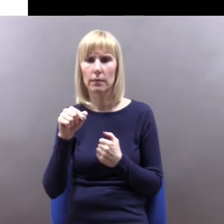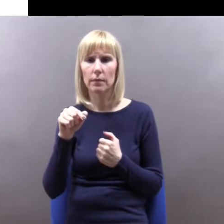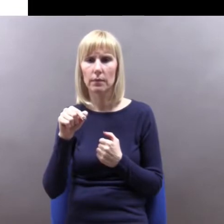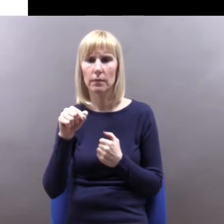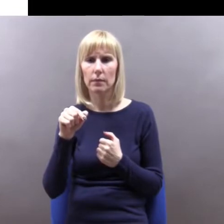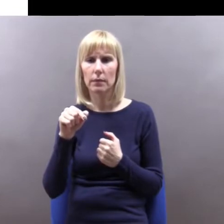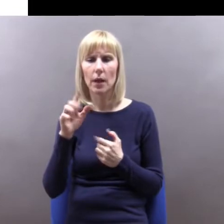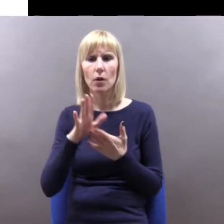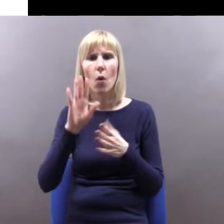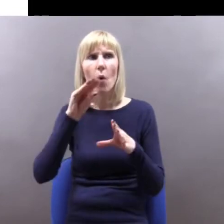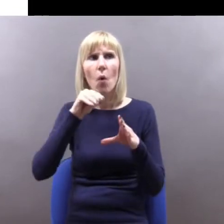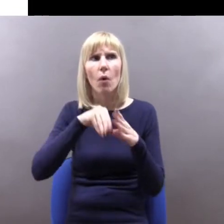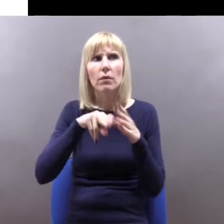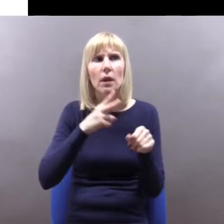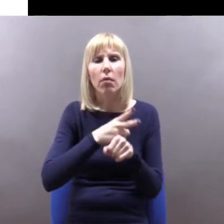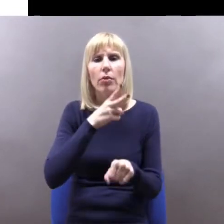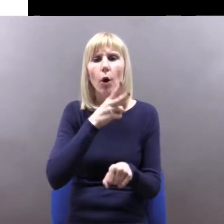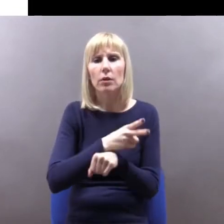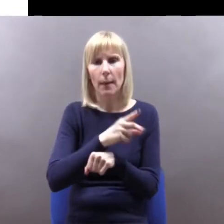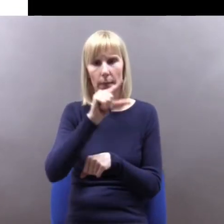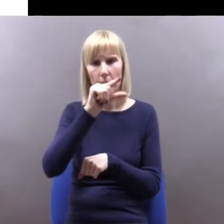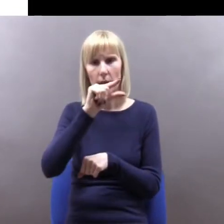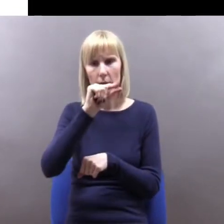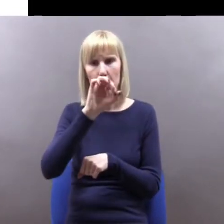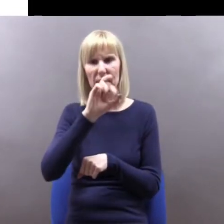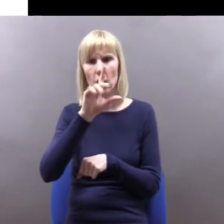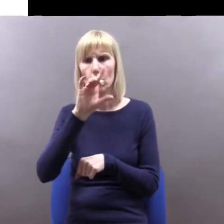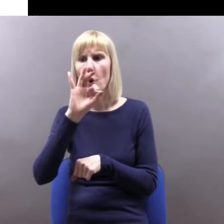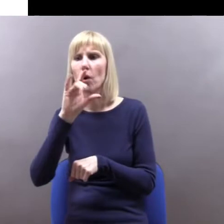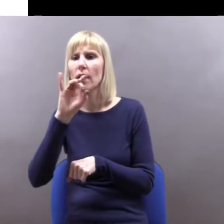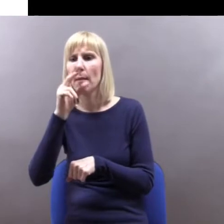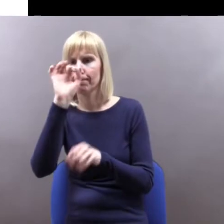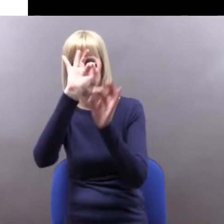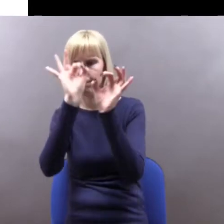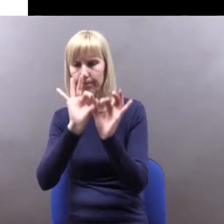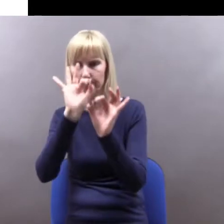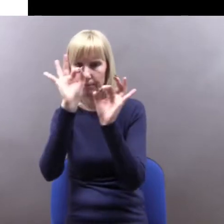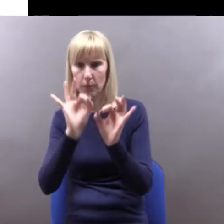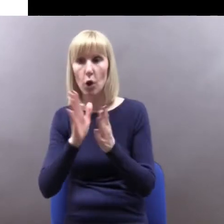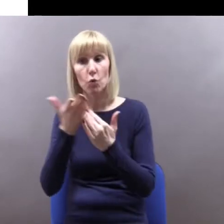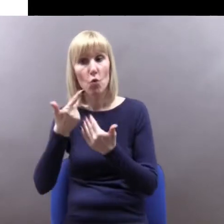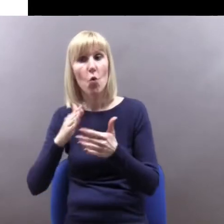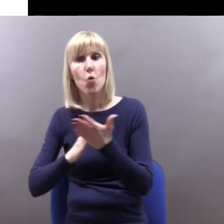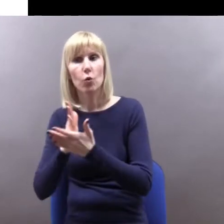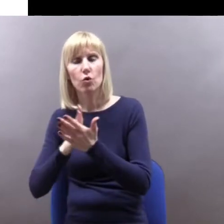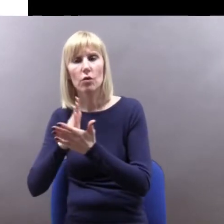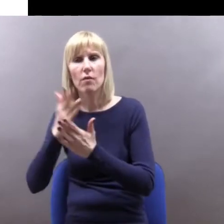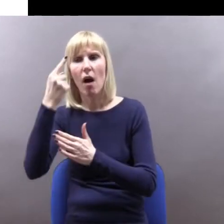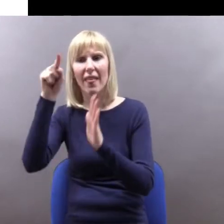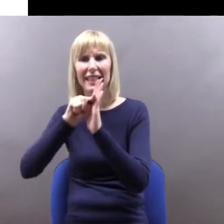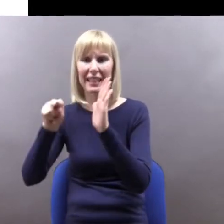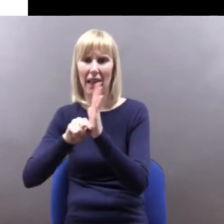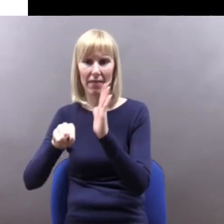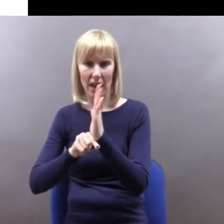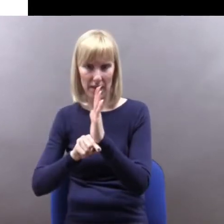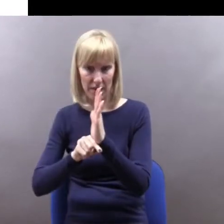wszystkich takich informacjach ogólnodostępnych, ale wiecie Państwo, jak to jest. Muzeum zawsze chce mieć swój layout,